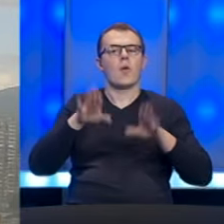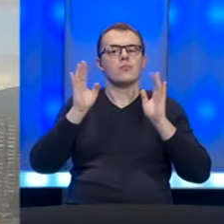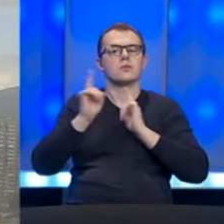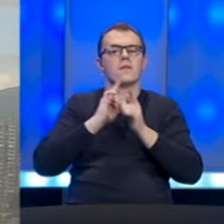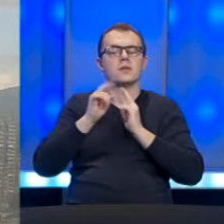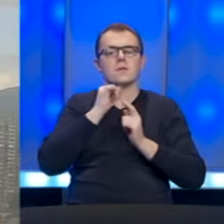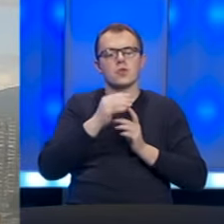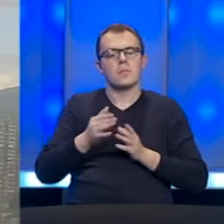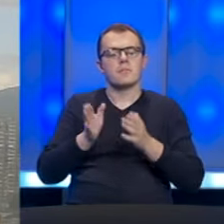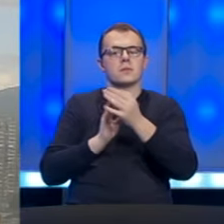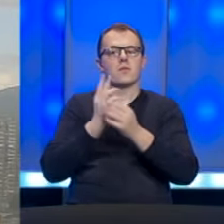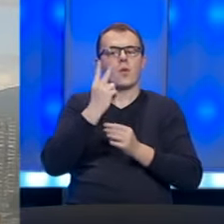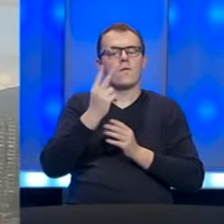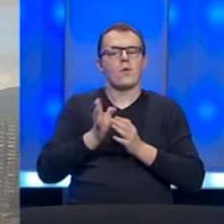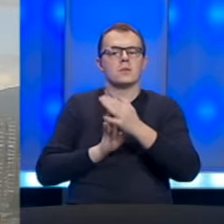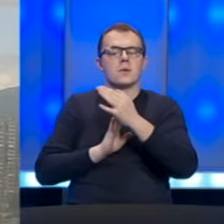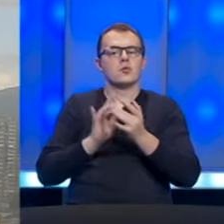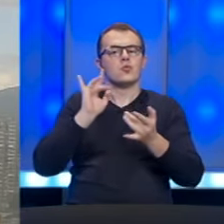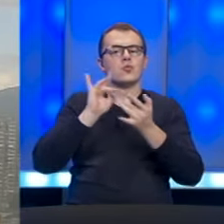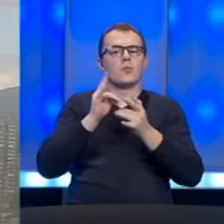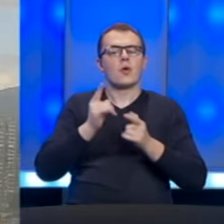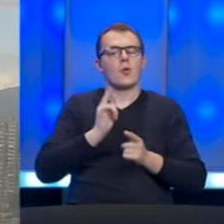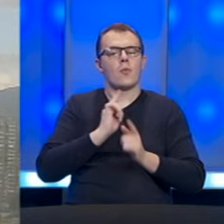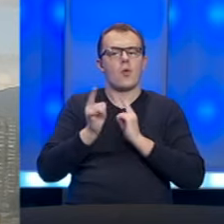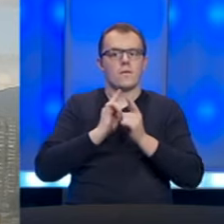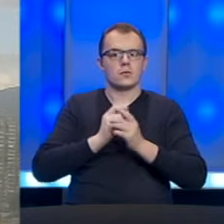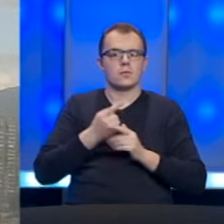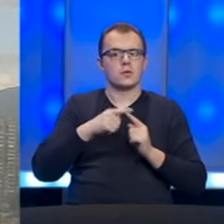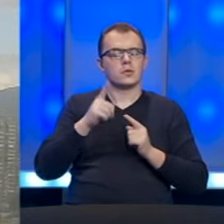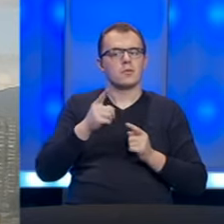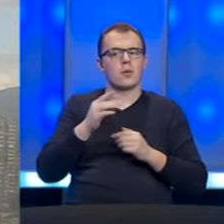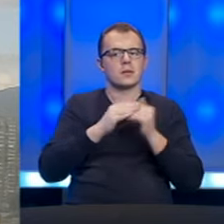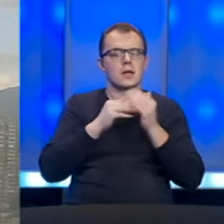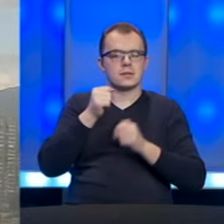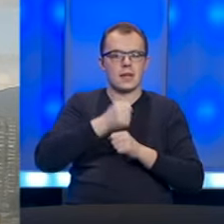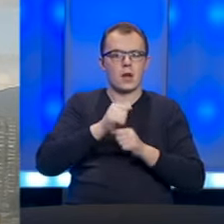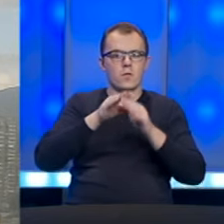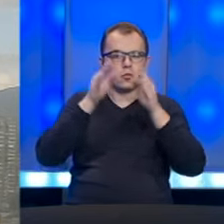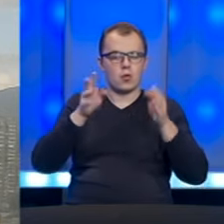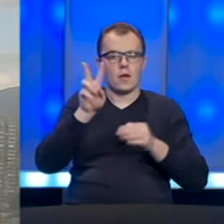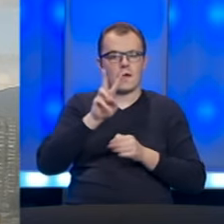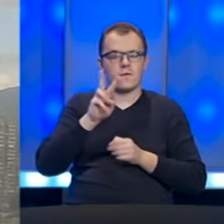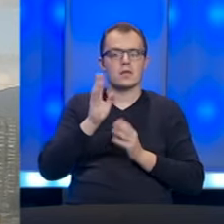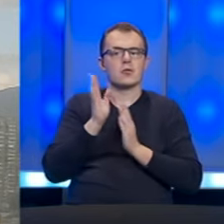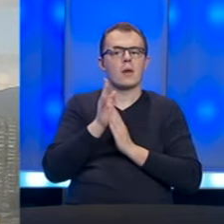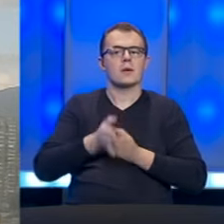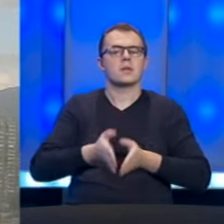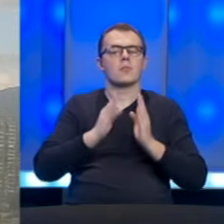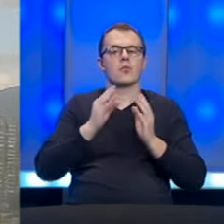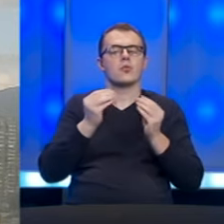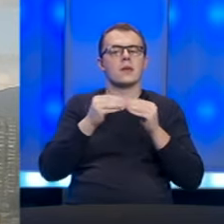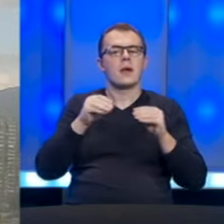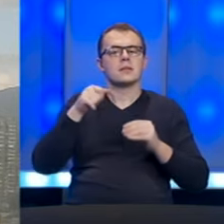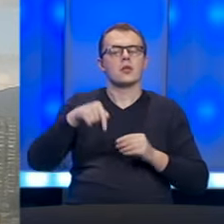i preusmjerava se dvosmjerno suprotnom kolovoznom trakom. Zbog sanacionih radova u tunelu Vinac na magistralnom putu